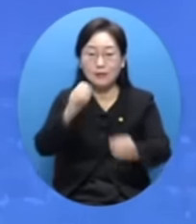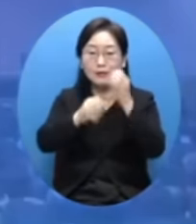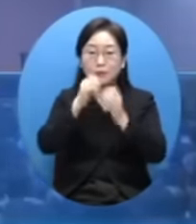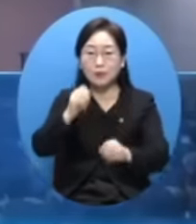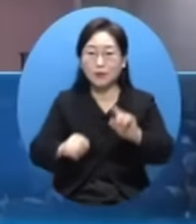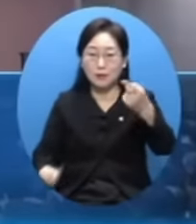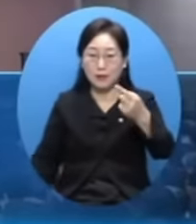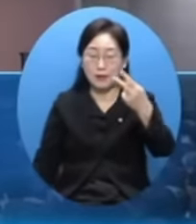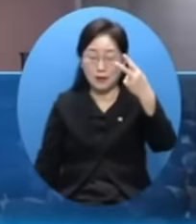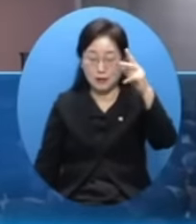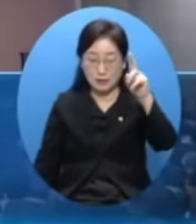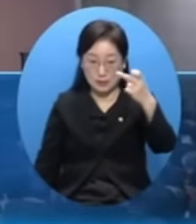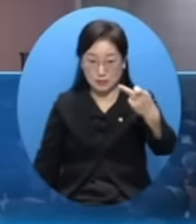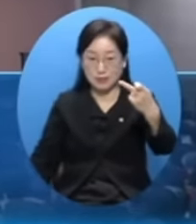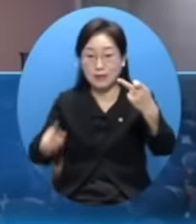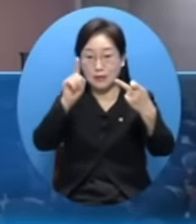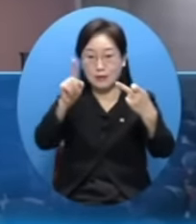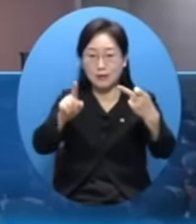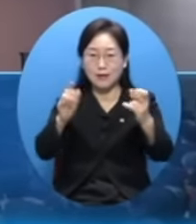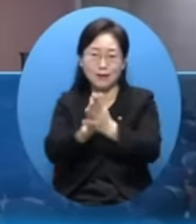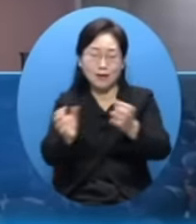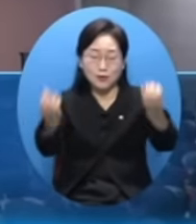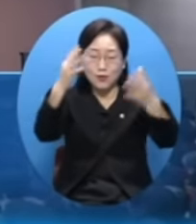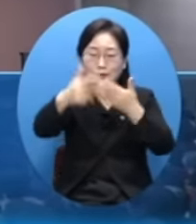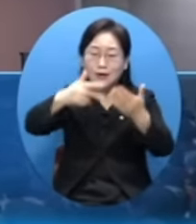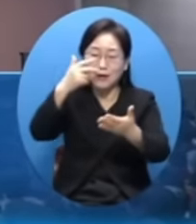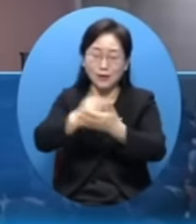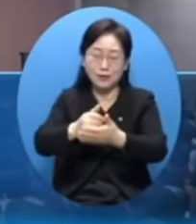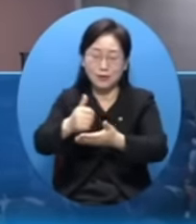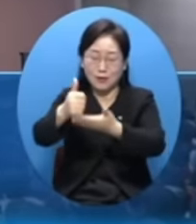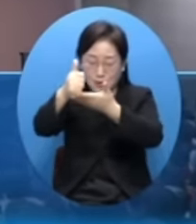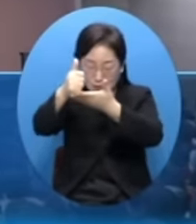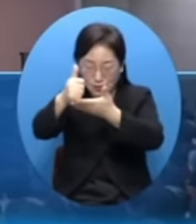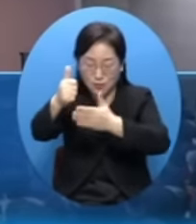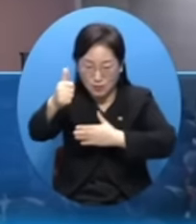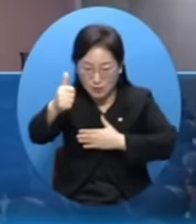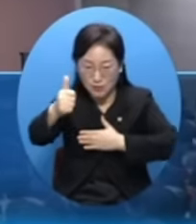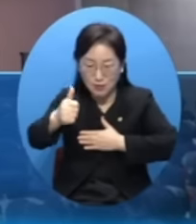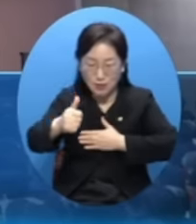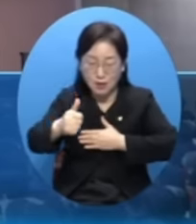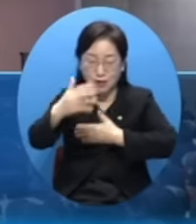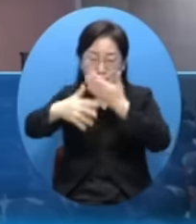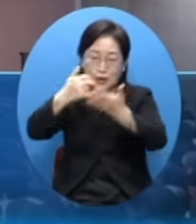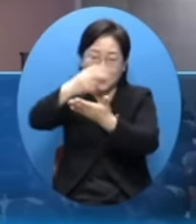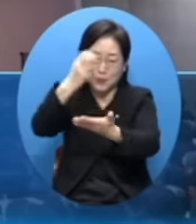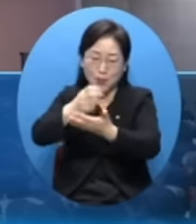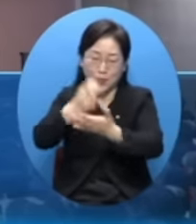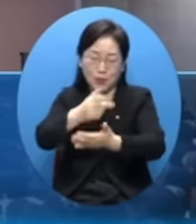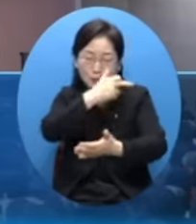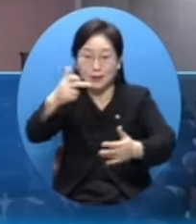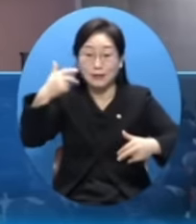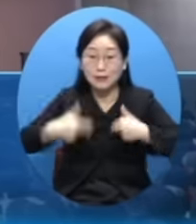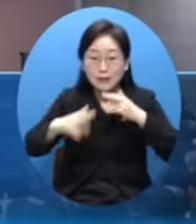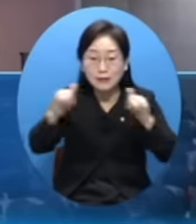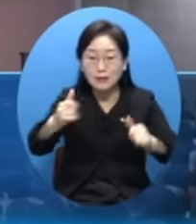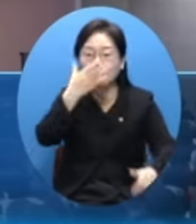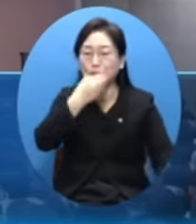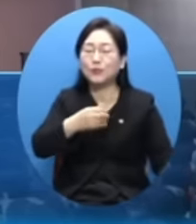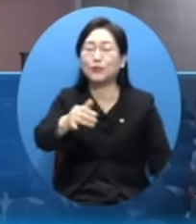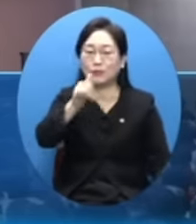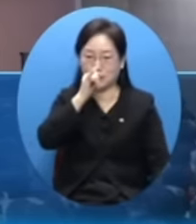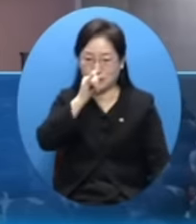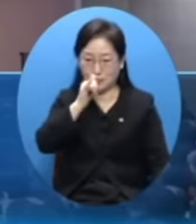112편 1절 말씀합니다 할렐루야 야를 경외하며 그의 계명을 크게 출고하는 자는 복이